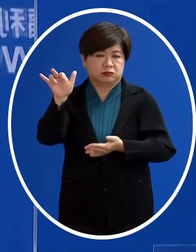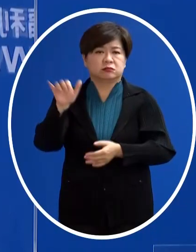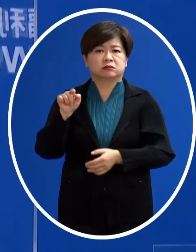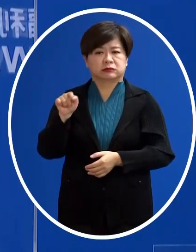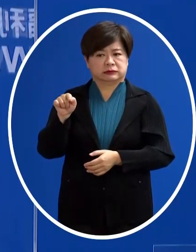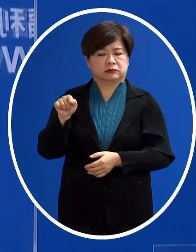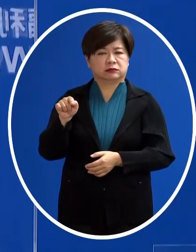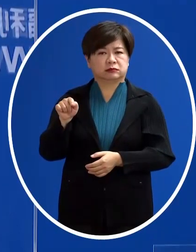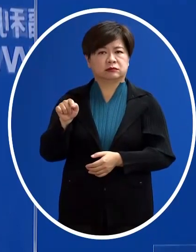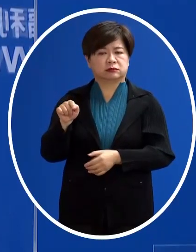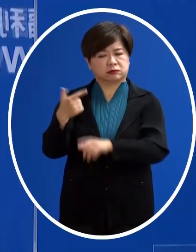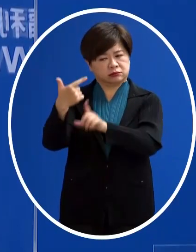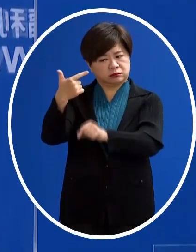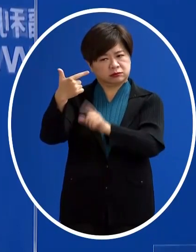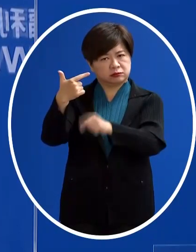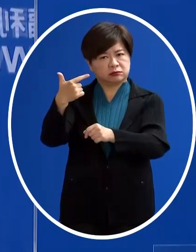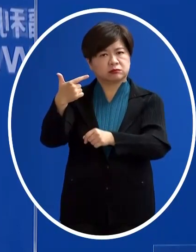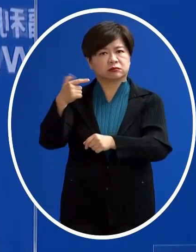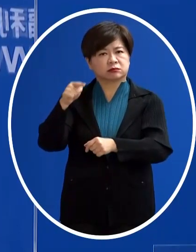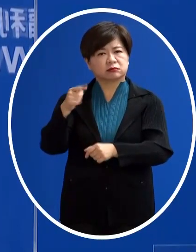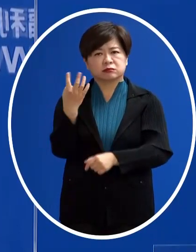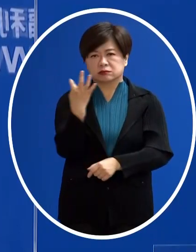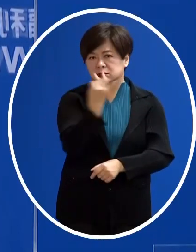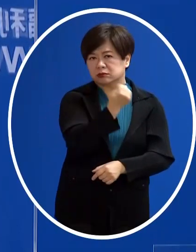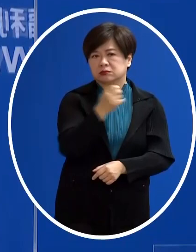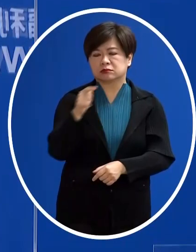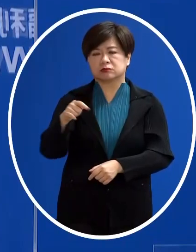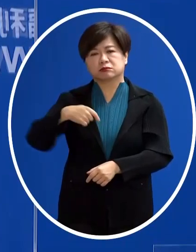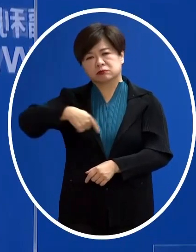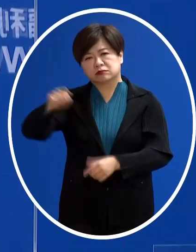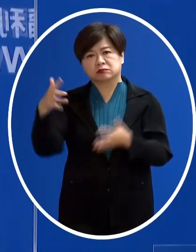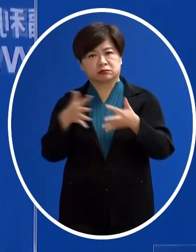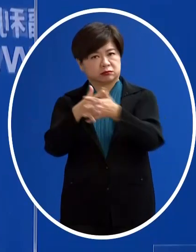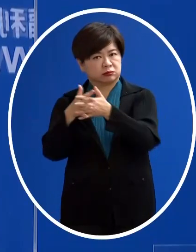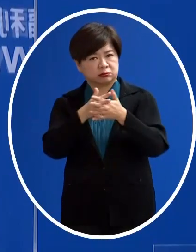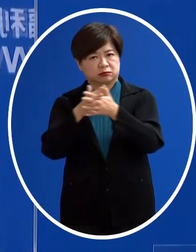所以在六月份会陆续有一些到美国去的这个民众。